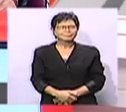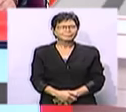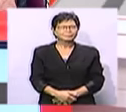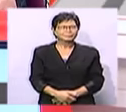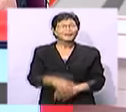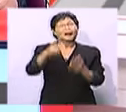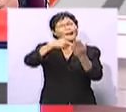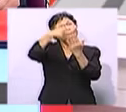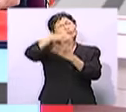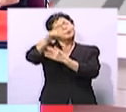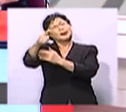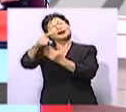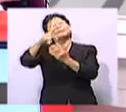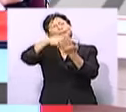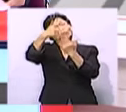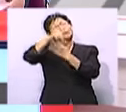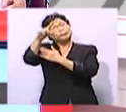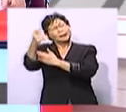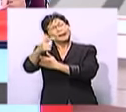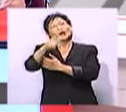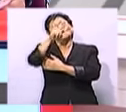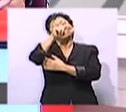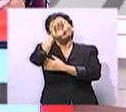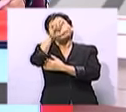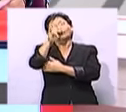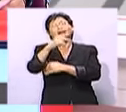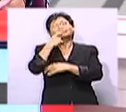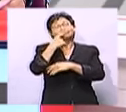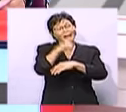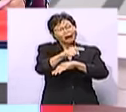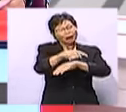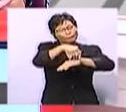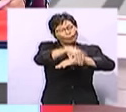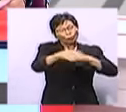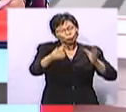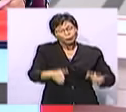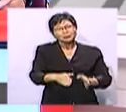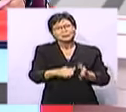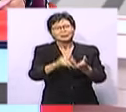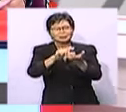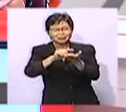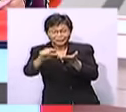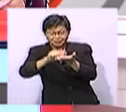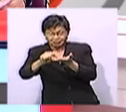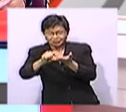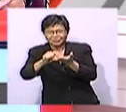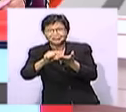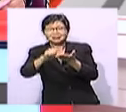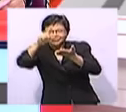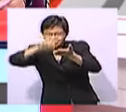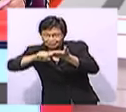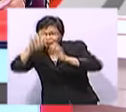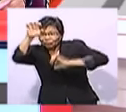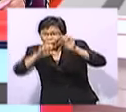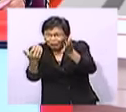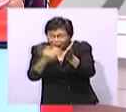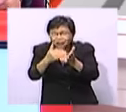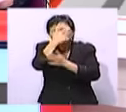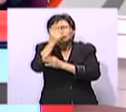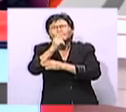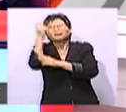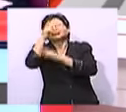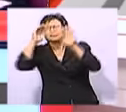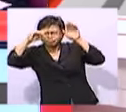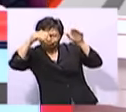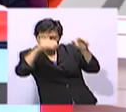Pada program lain, Gobind meminta Pos Malaysia masuk turun semula gaji posmen dalam tempoh sebulan. Langkah itu selaras dengan tumpuan